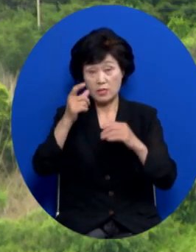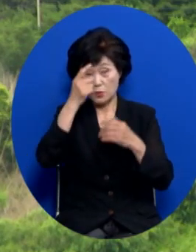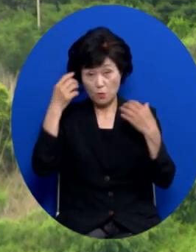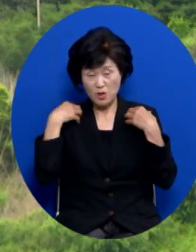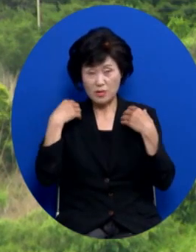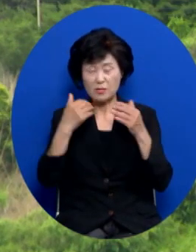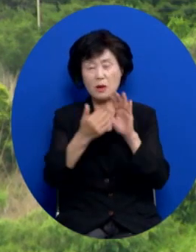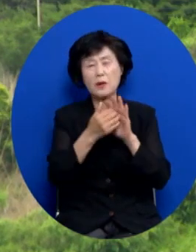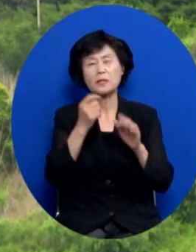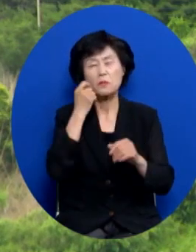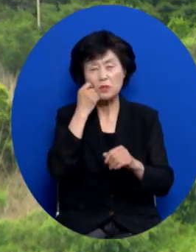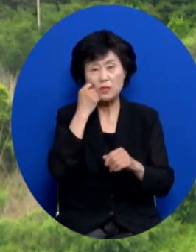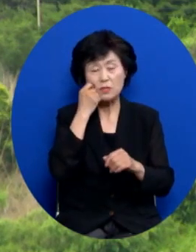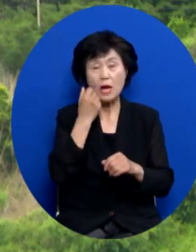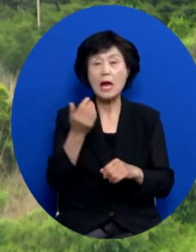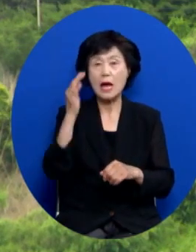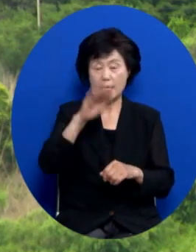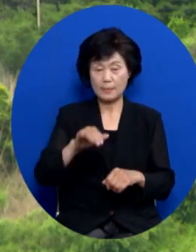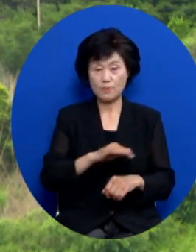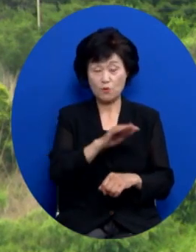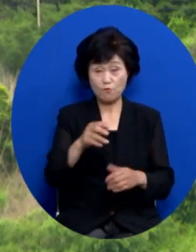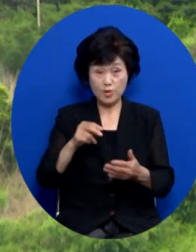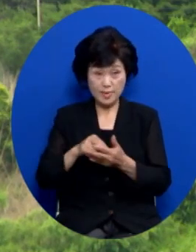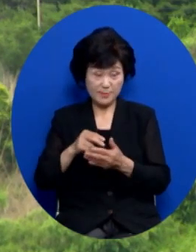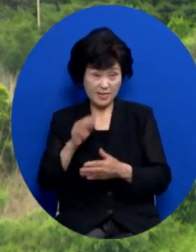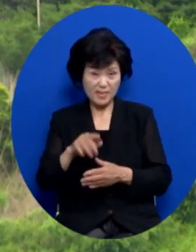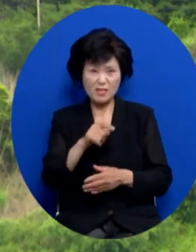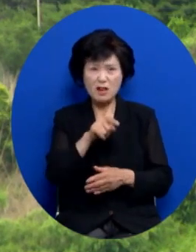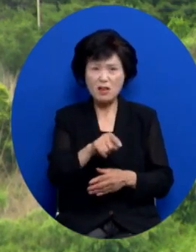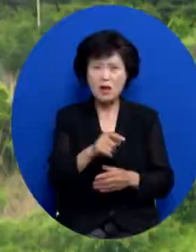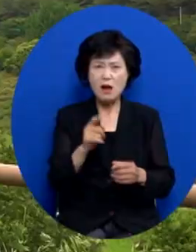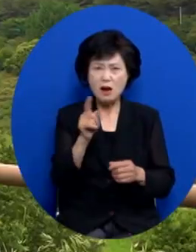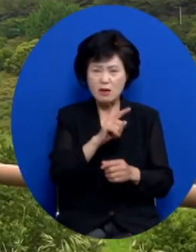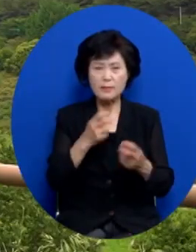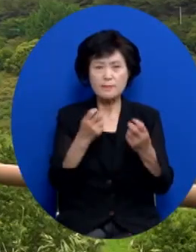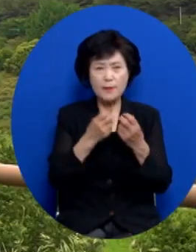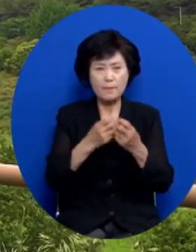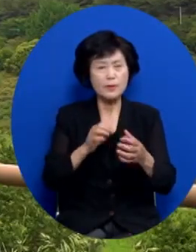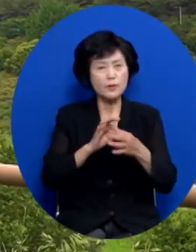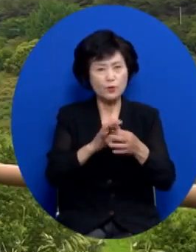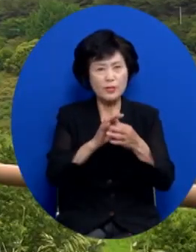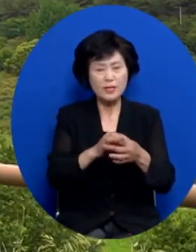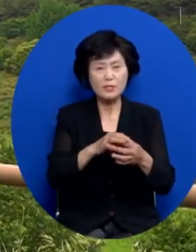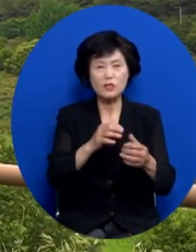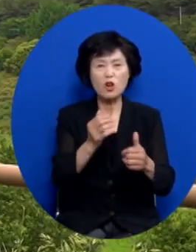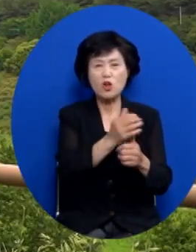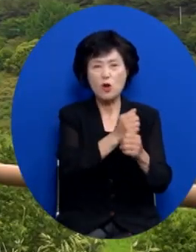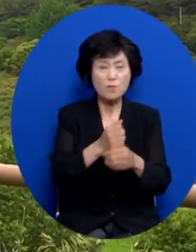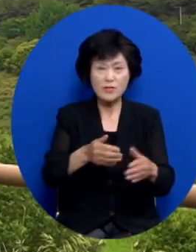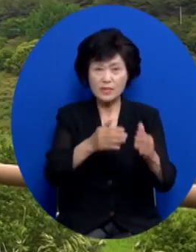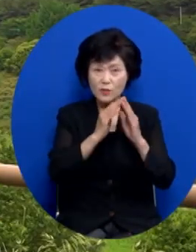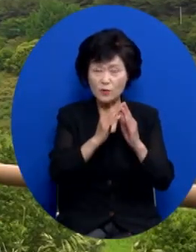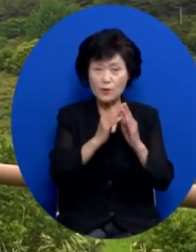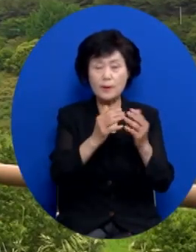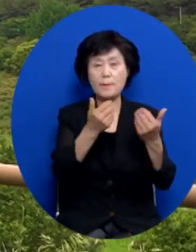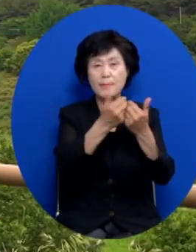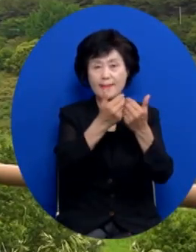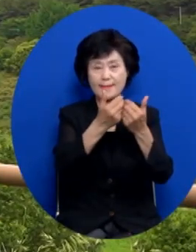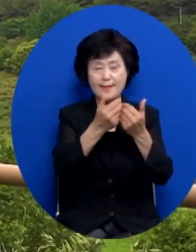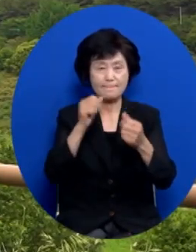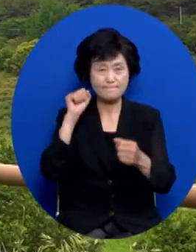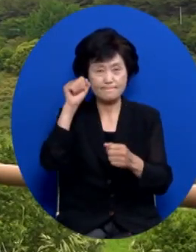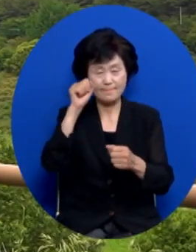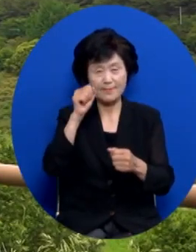입장에서는 어떤 방법을 동원해서라도 대불상을 세우는 것을 저지할 것입니다. 네, 이 지역에는 지리산을 중심으로 화엄사